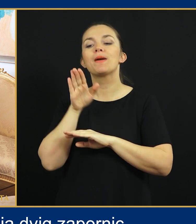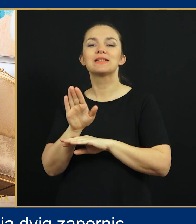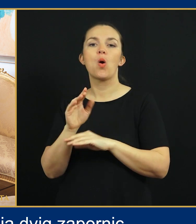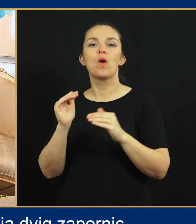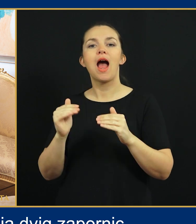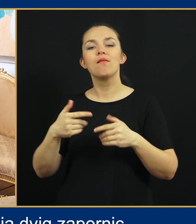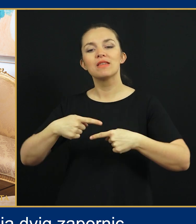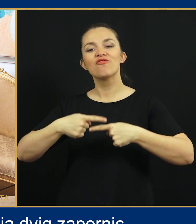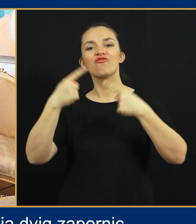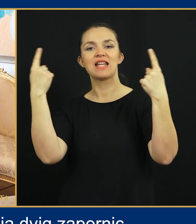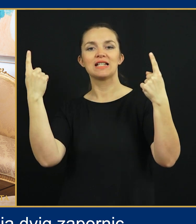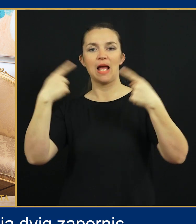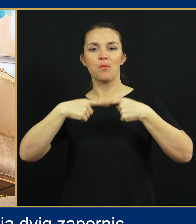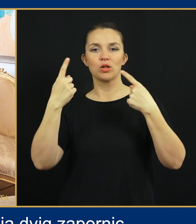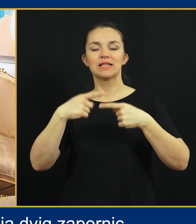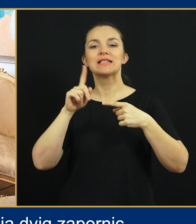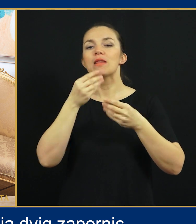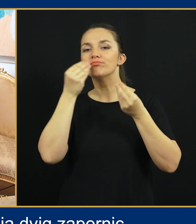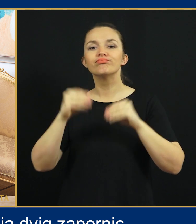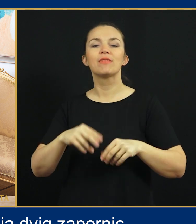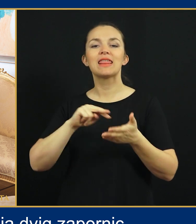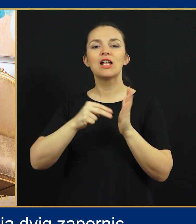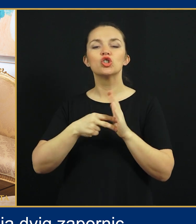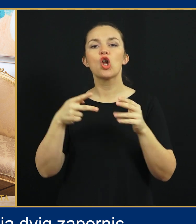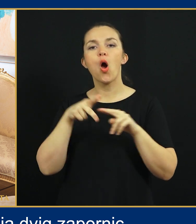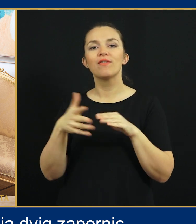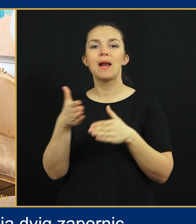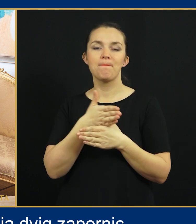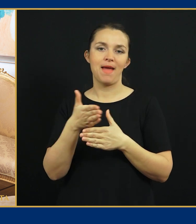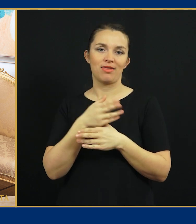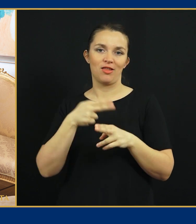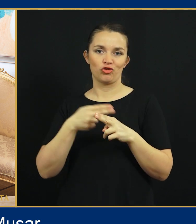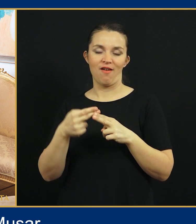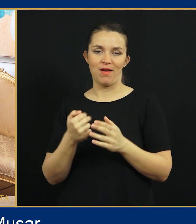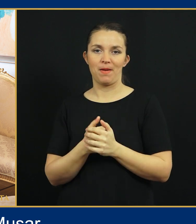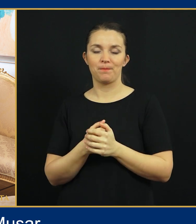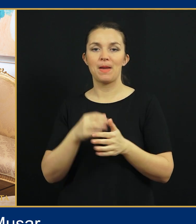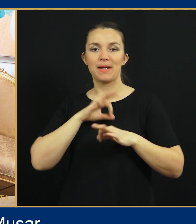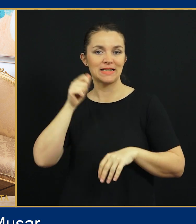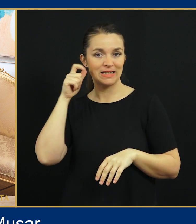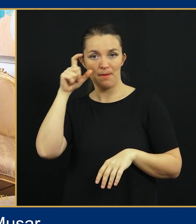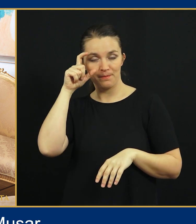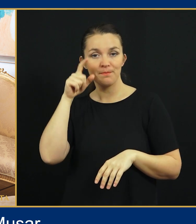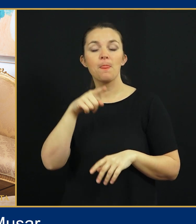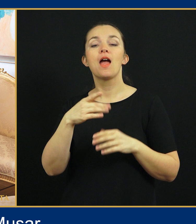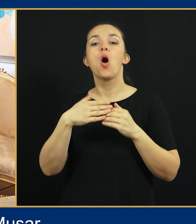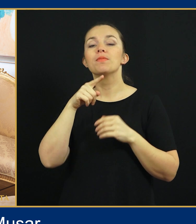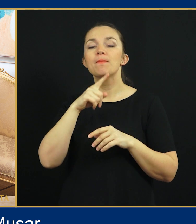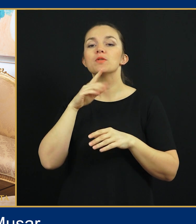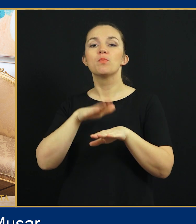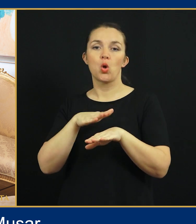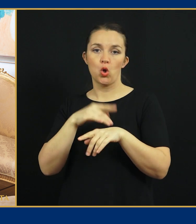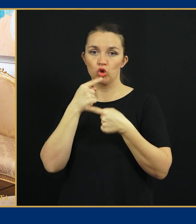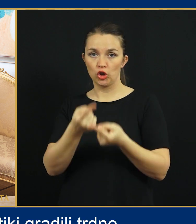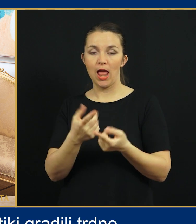predstavlja dvig zapornic in padca tehničnih ovir na meji med državama. Predsednica Pirc Musar pa je ob tem